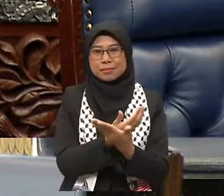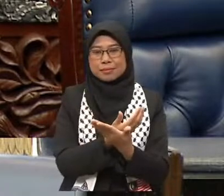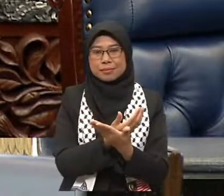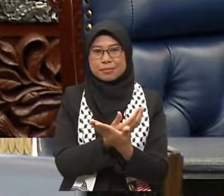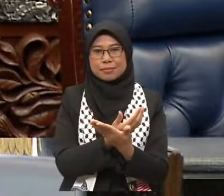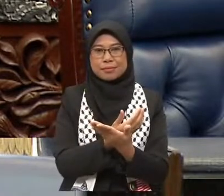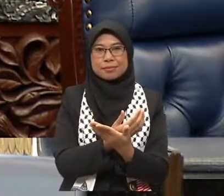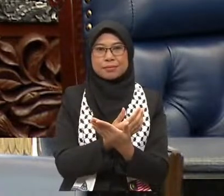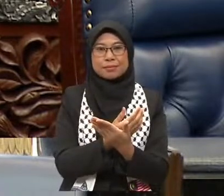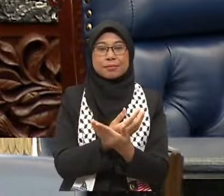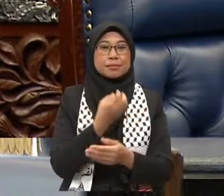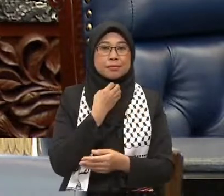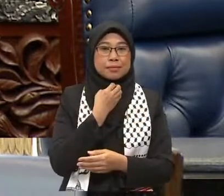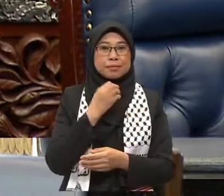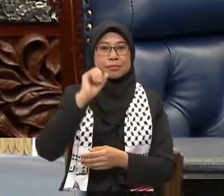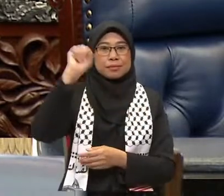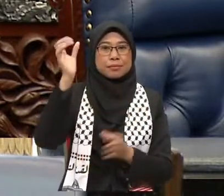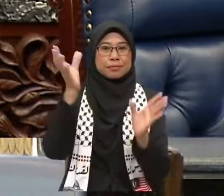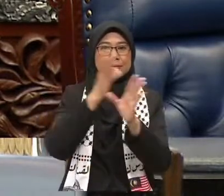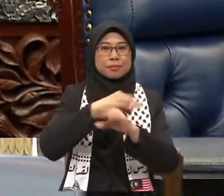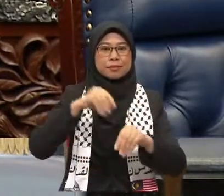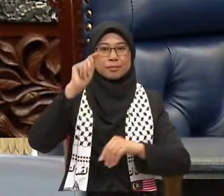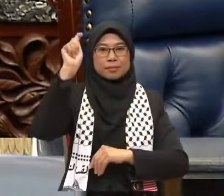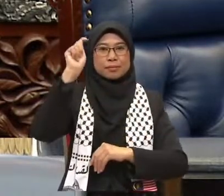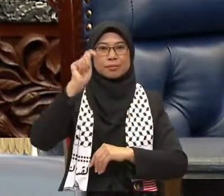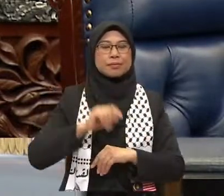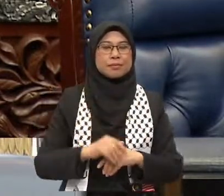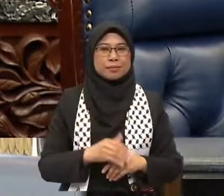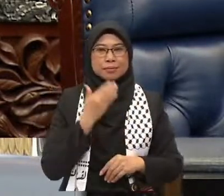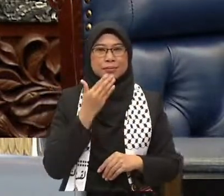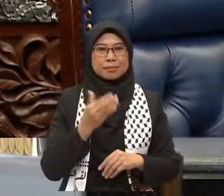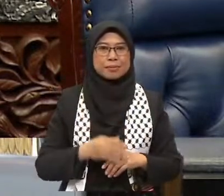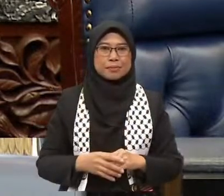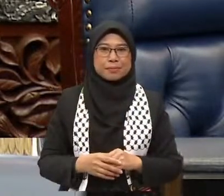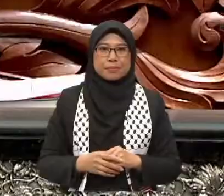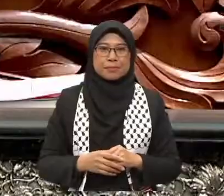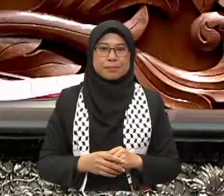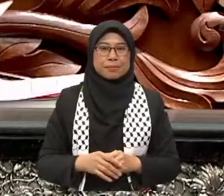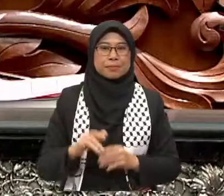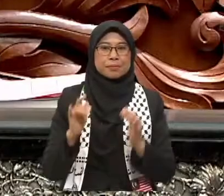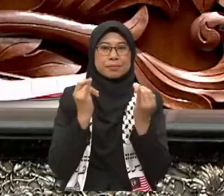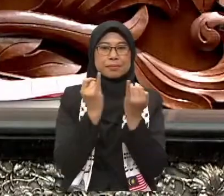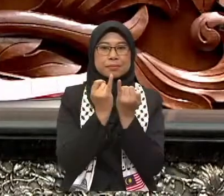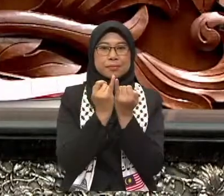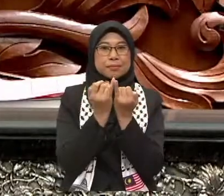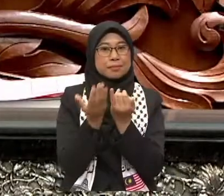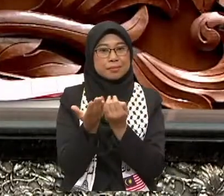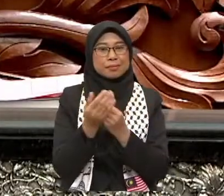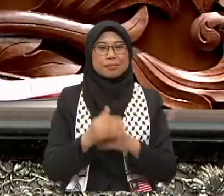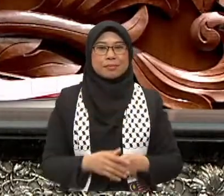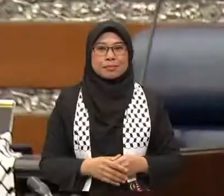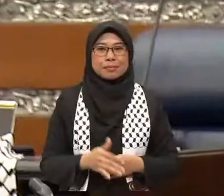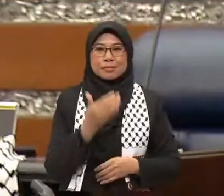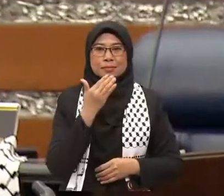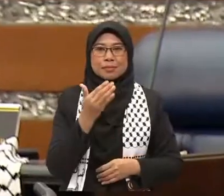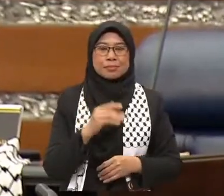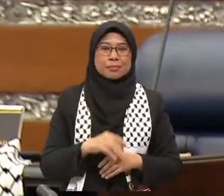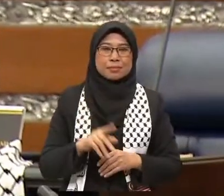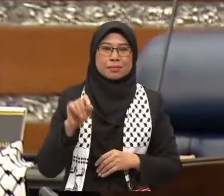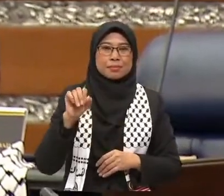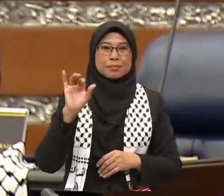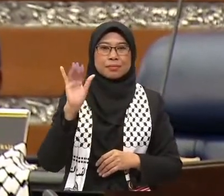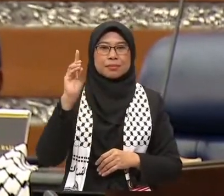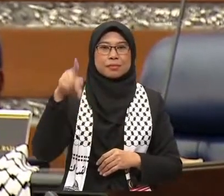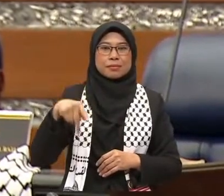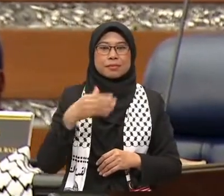masing-masing di negeri perak Sabah Sarawak dan Terengganu sekian terima kasih silaping terima kasih Tan Sri speaker